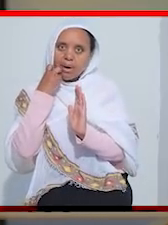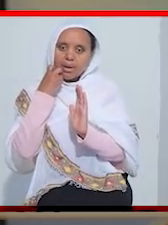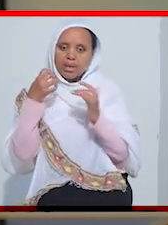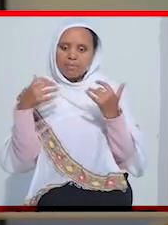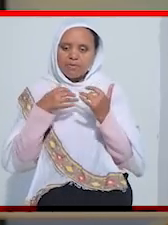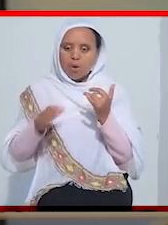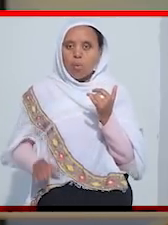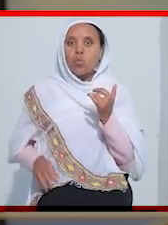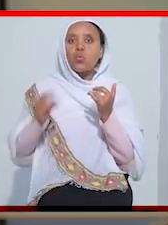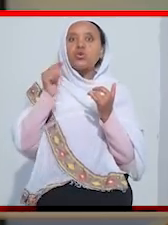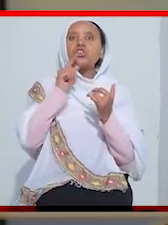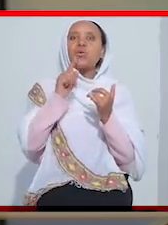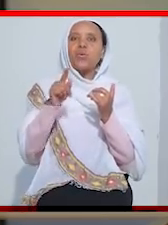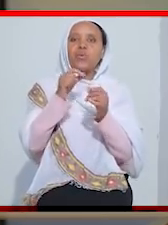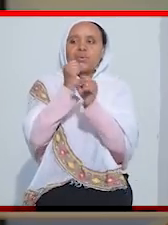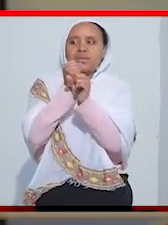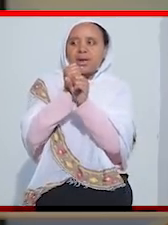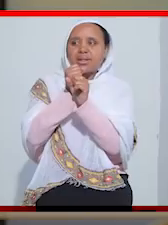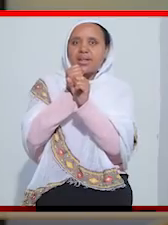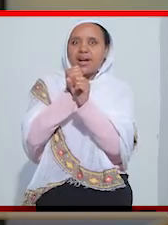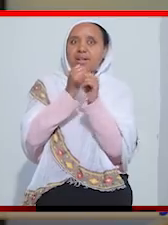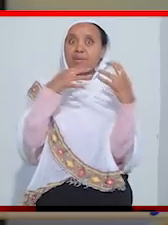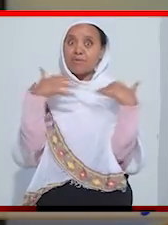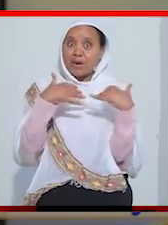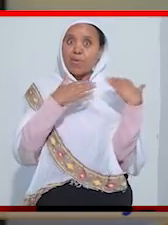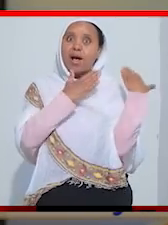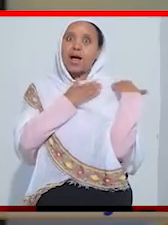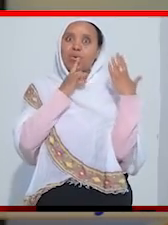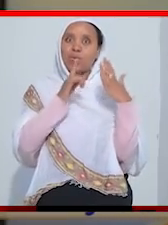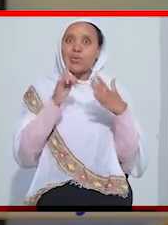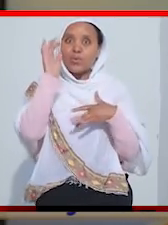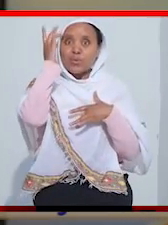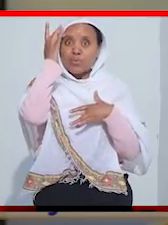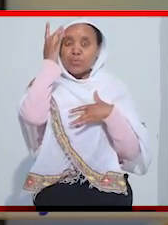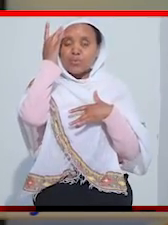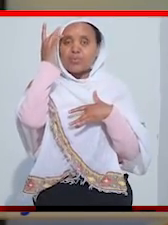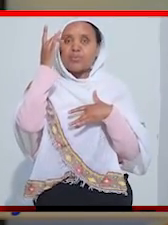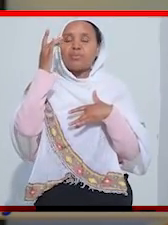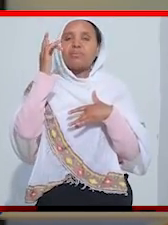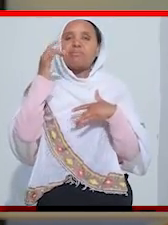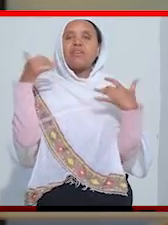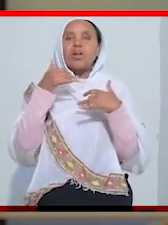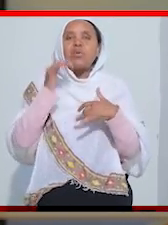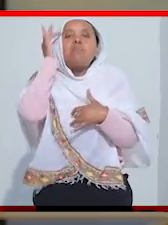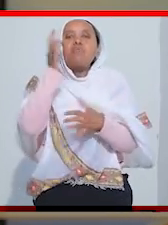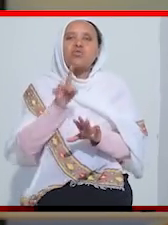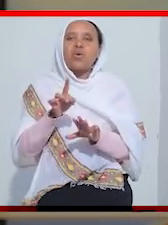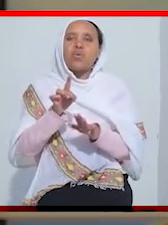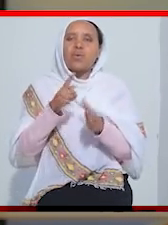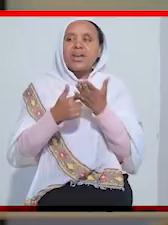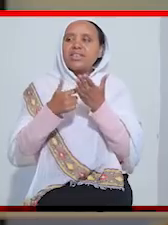ሌባ የሚፈራ ውሻውን ነው፣ ሰራተኛ የሚፈራ አለቃውን ነው፣ ህሙም የሚፈራው ታማሚ ሰው የሚፈራ ህማሙን